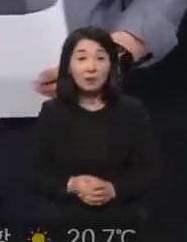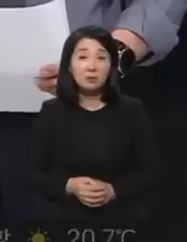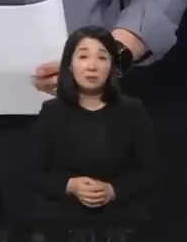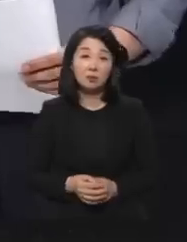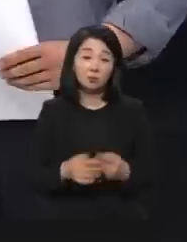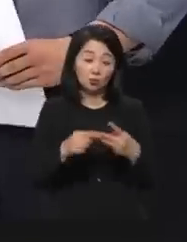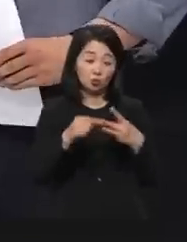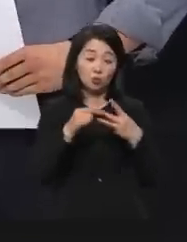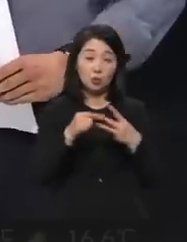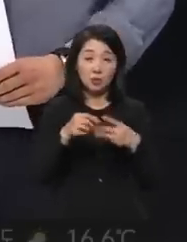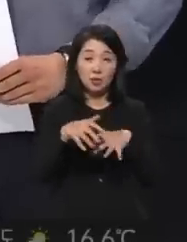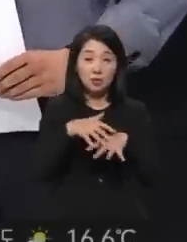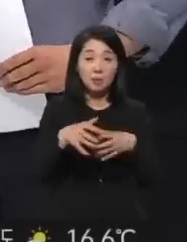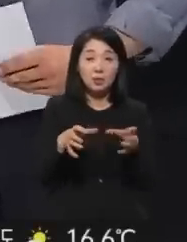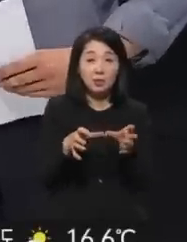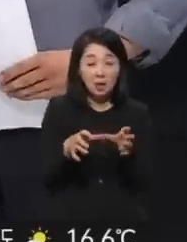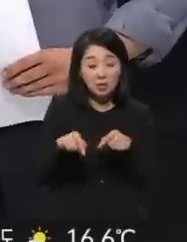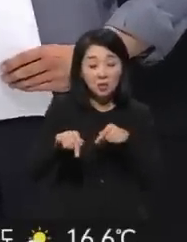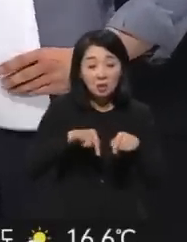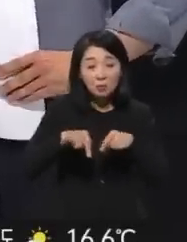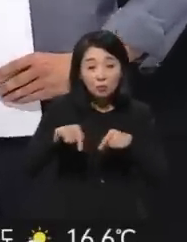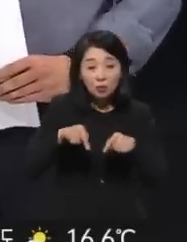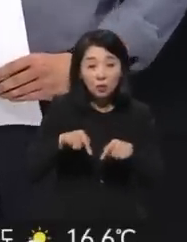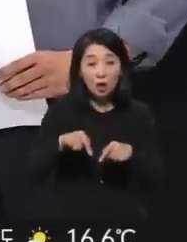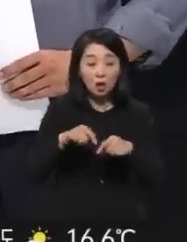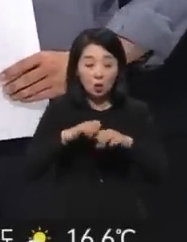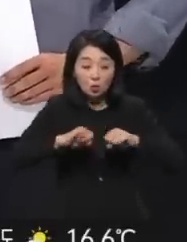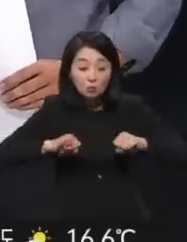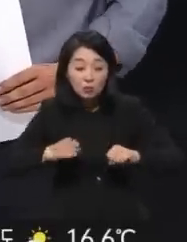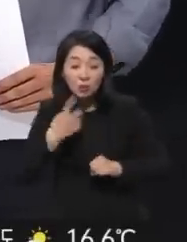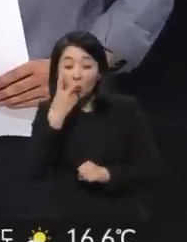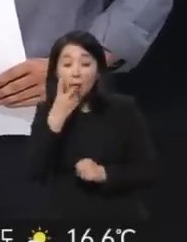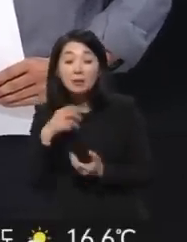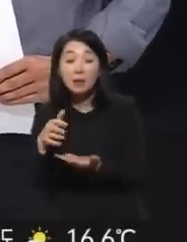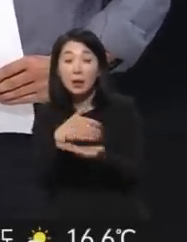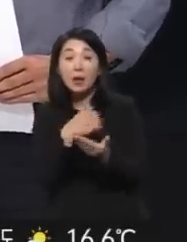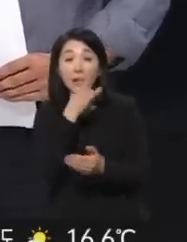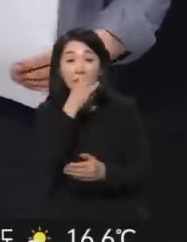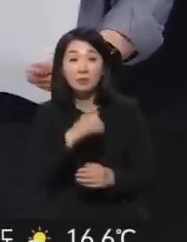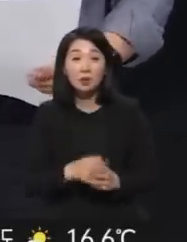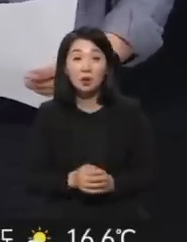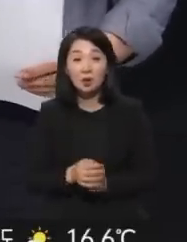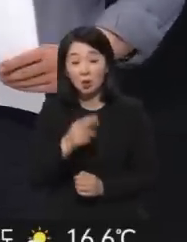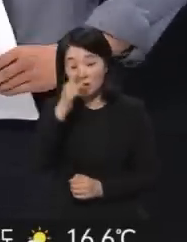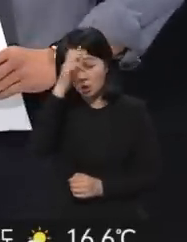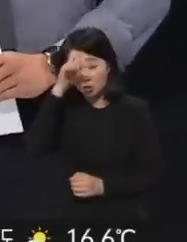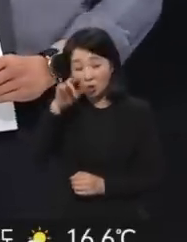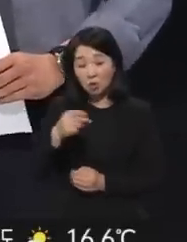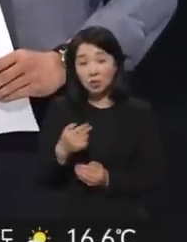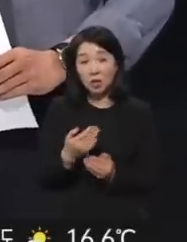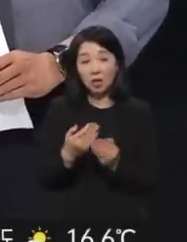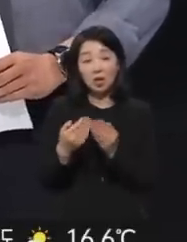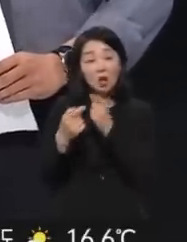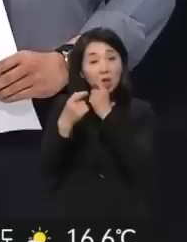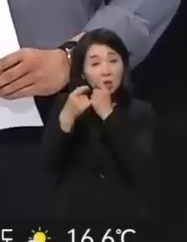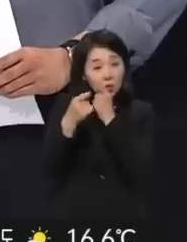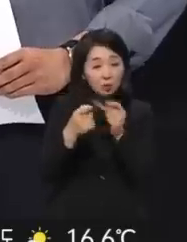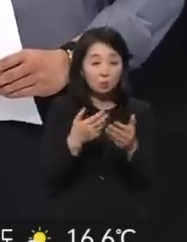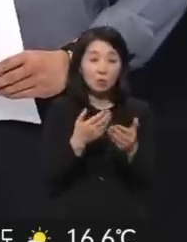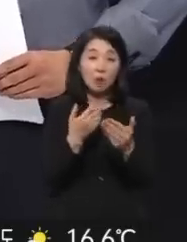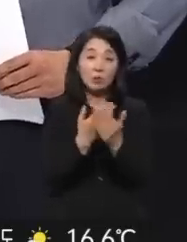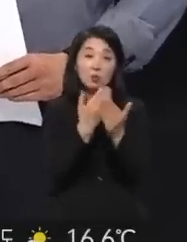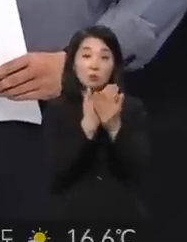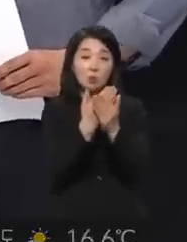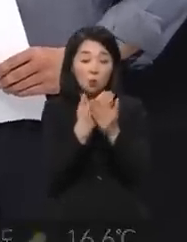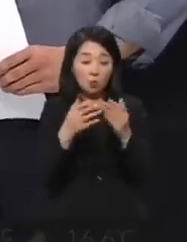이 시민 단체들의 내부 분위기와 움직임을 세부적으로 파악한 게 눈에 띕니다. 경찰은 진보 시민 단체들이 세월호 이후 최대